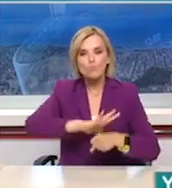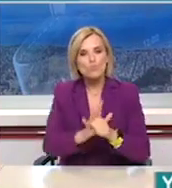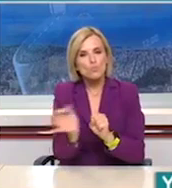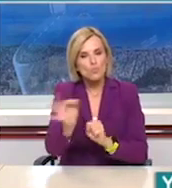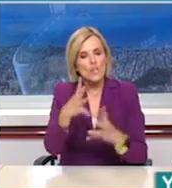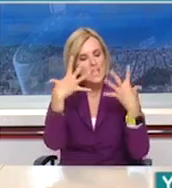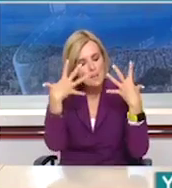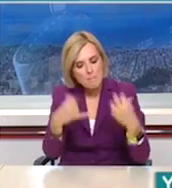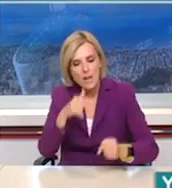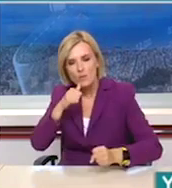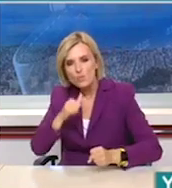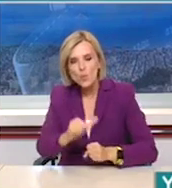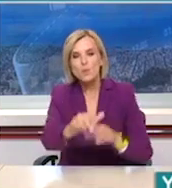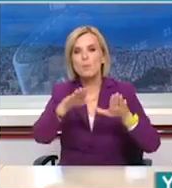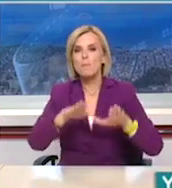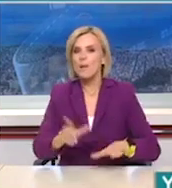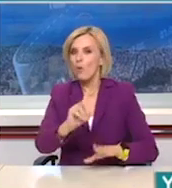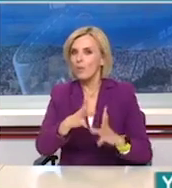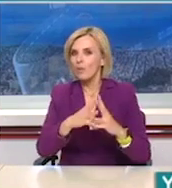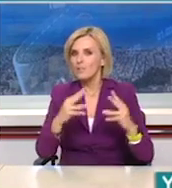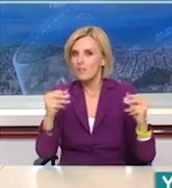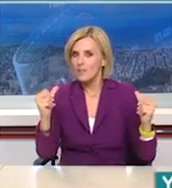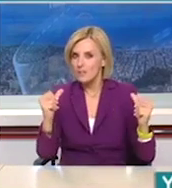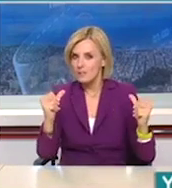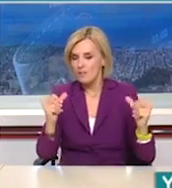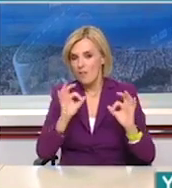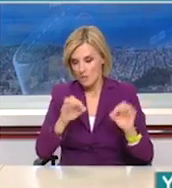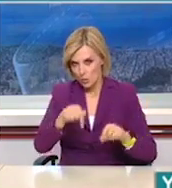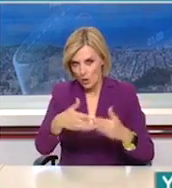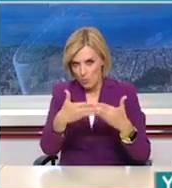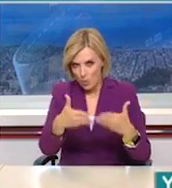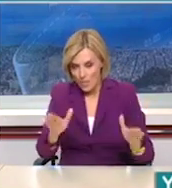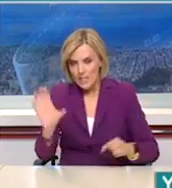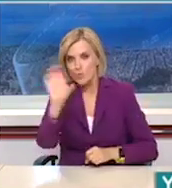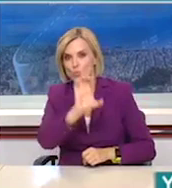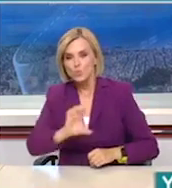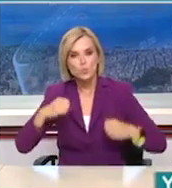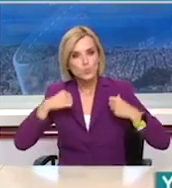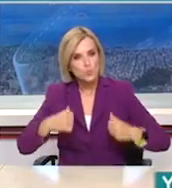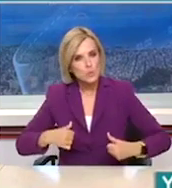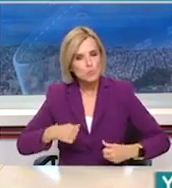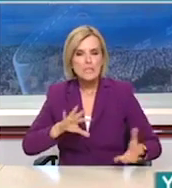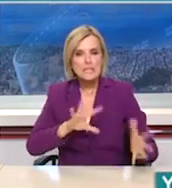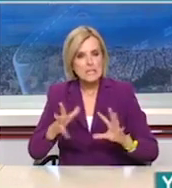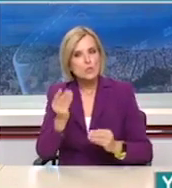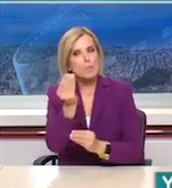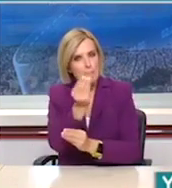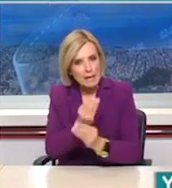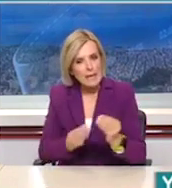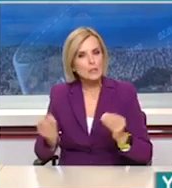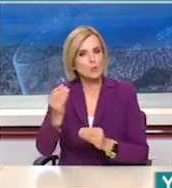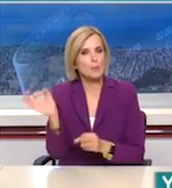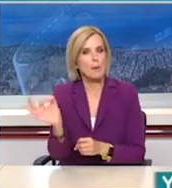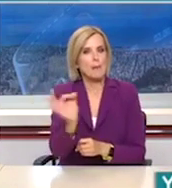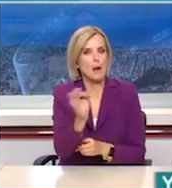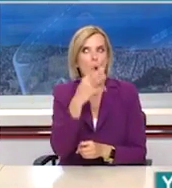έχει εξαφανιστεί. Και βέβαια με το άνοιγμα του τουρισμού μπορεί να έρθει και περισσότερος ιός από τις έξω χώρες.